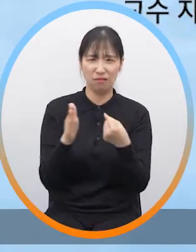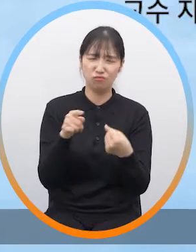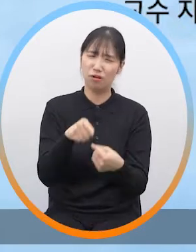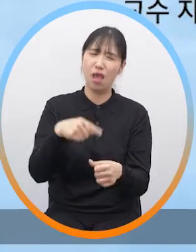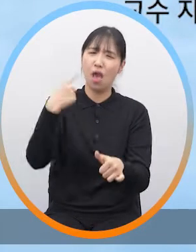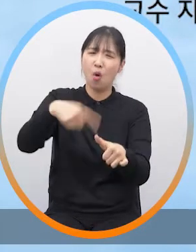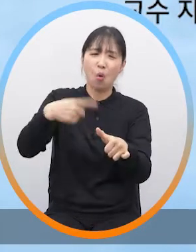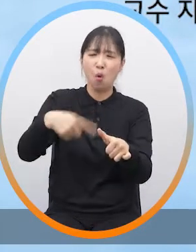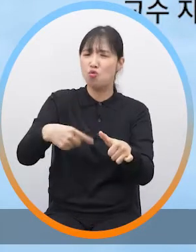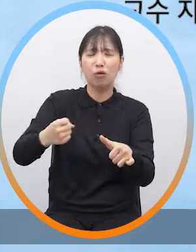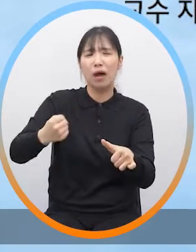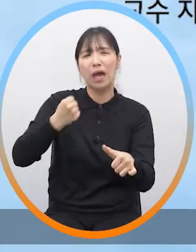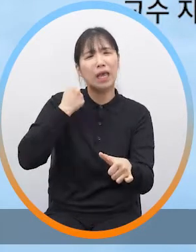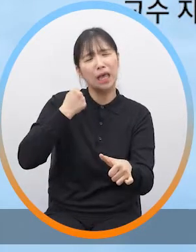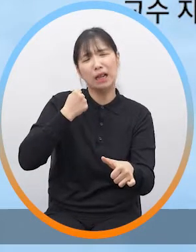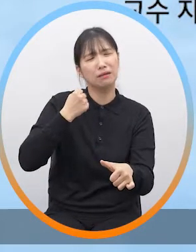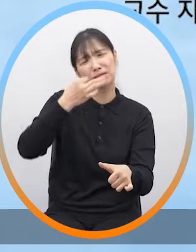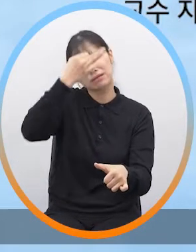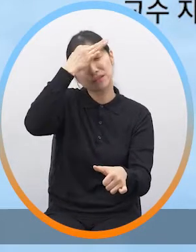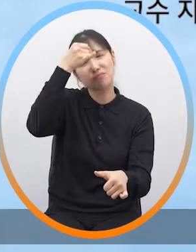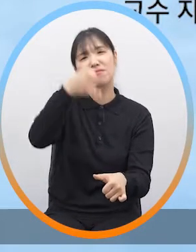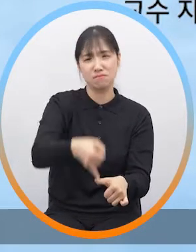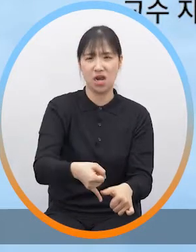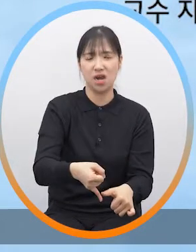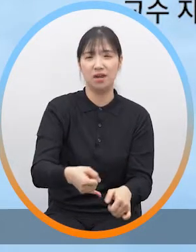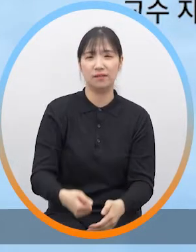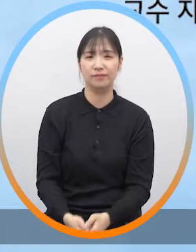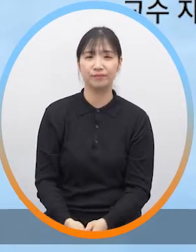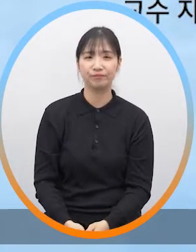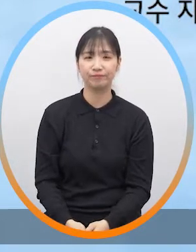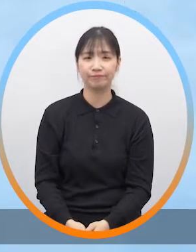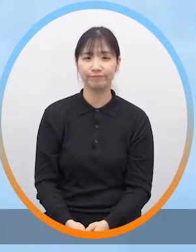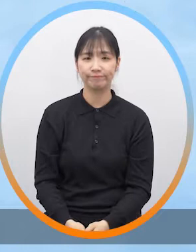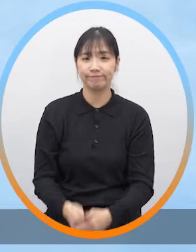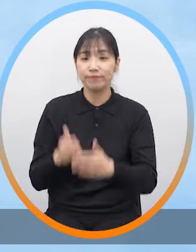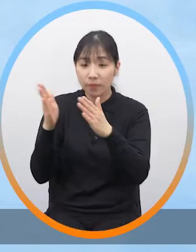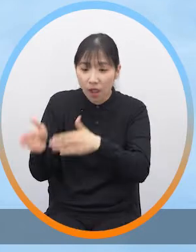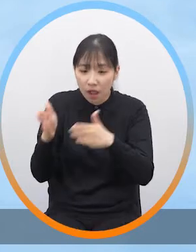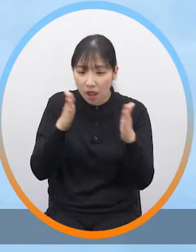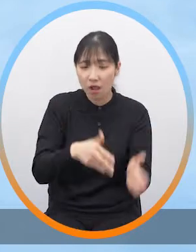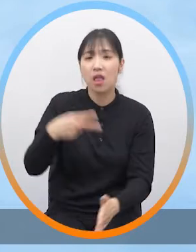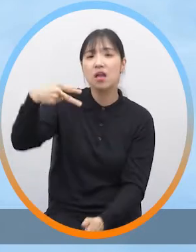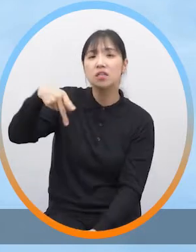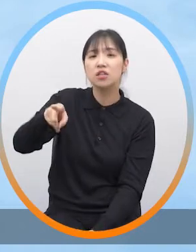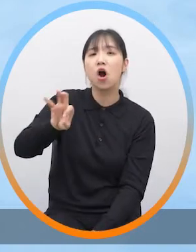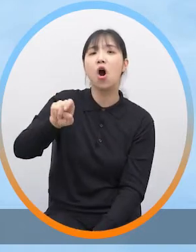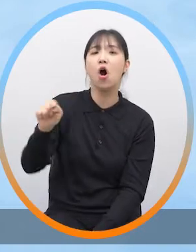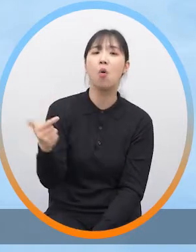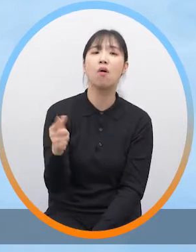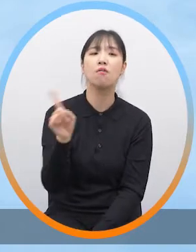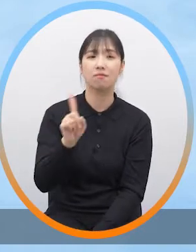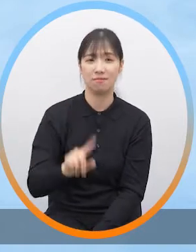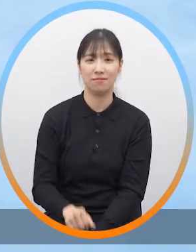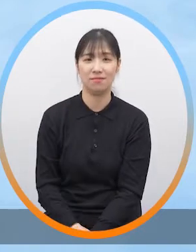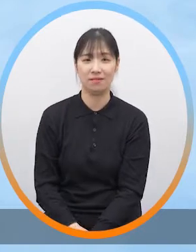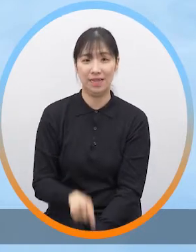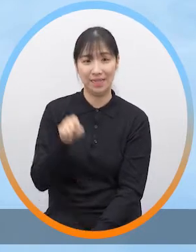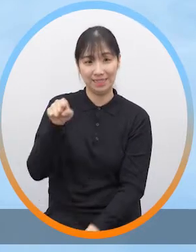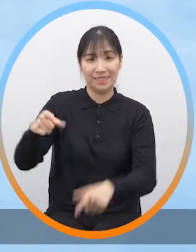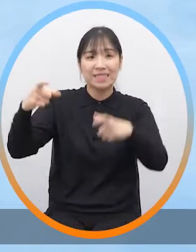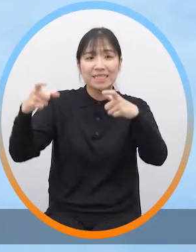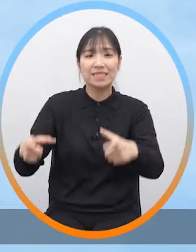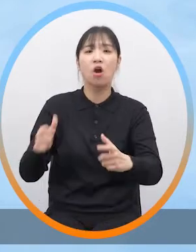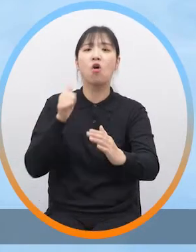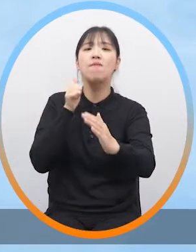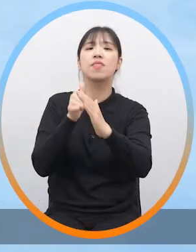보니까 아무래도 교육 기능이 많이 퇴색됩니다. 반면에 서원의 경우는 이른바